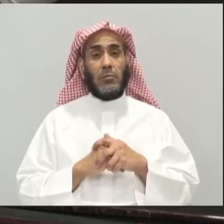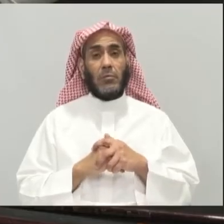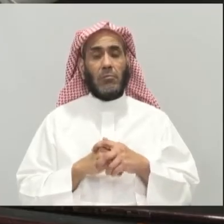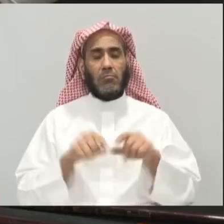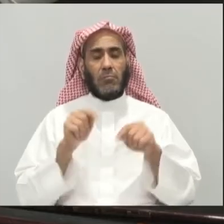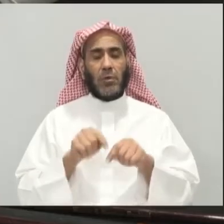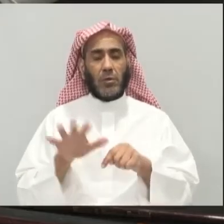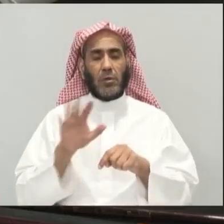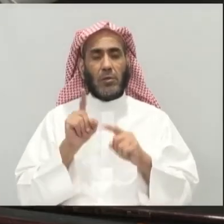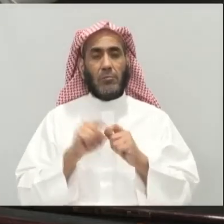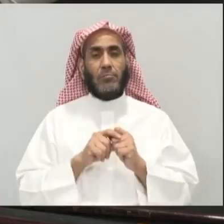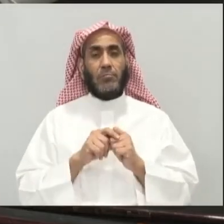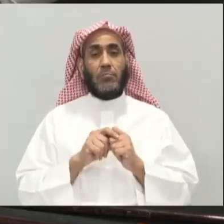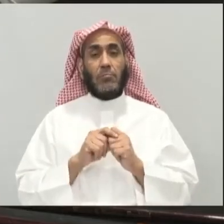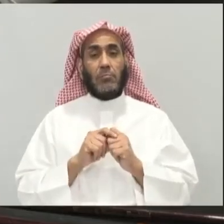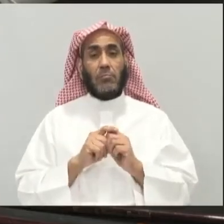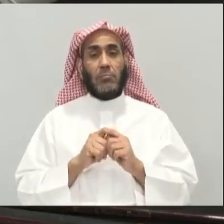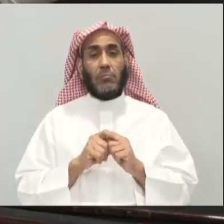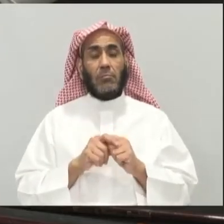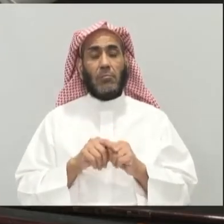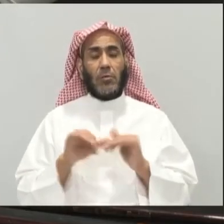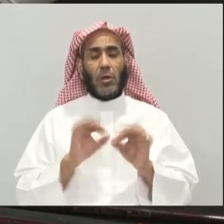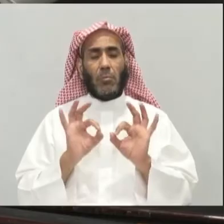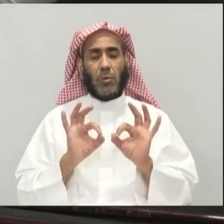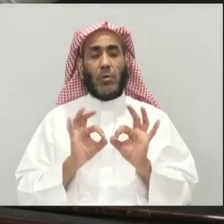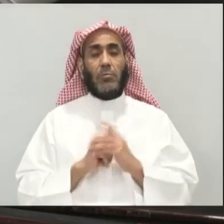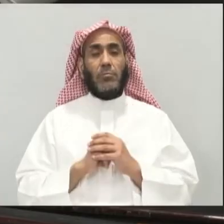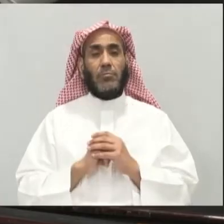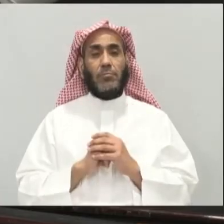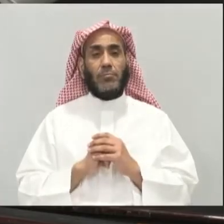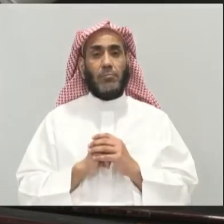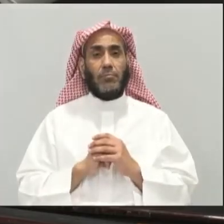في هذا الشكل بهذه الطريقه